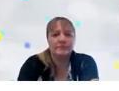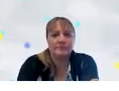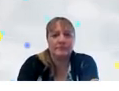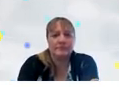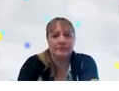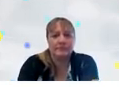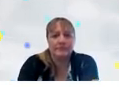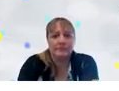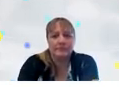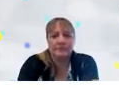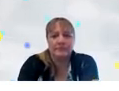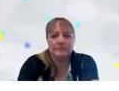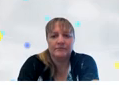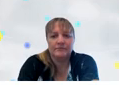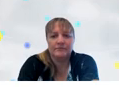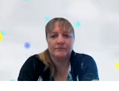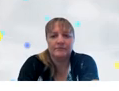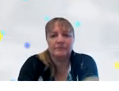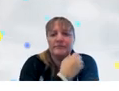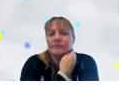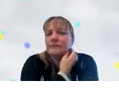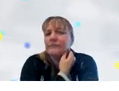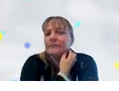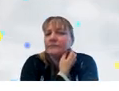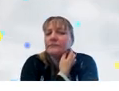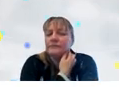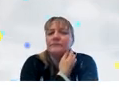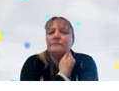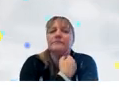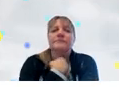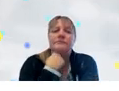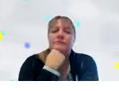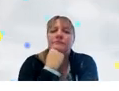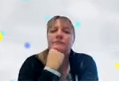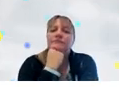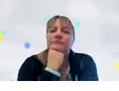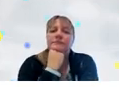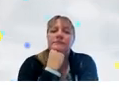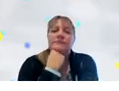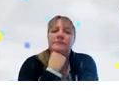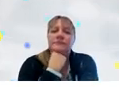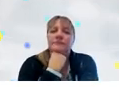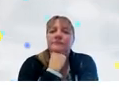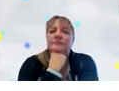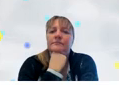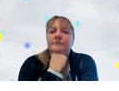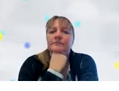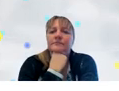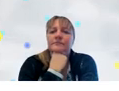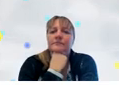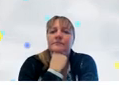in dem bereich aller felder medialer teilen habe das heißt für uns ist es wichtig dass unsere